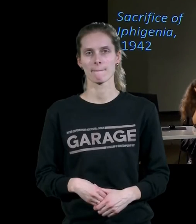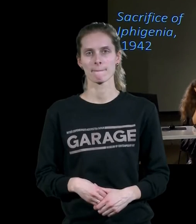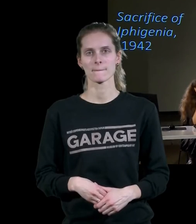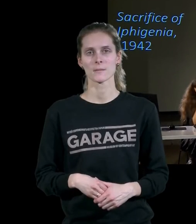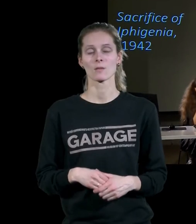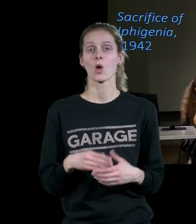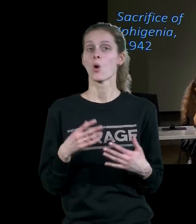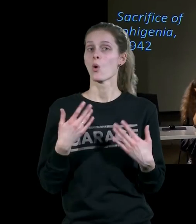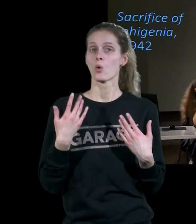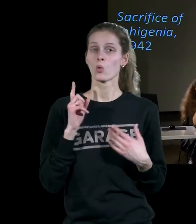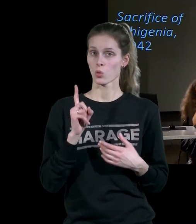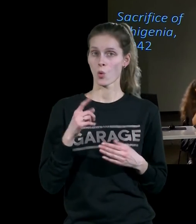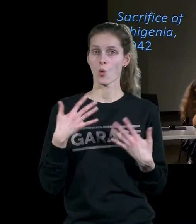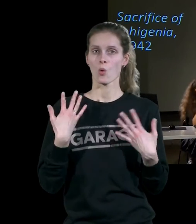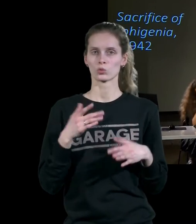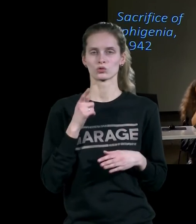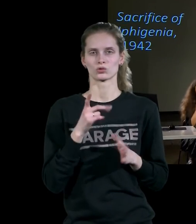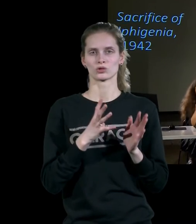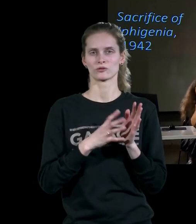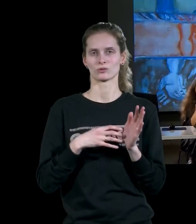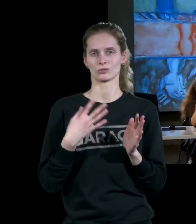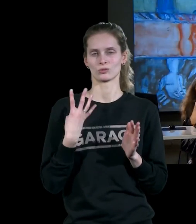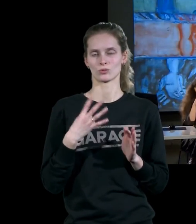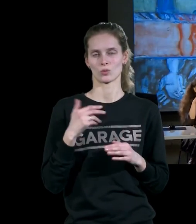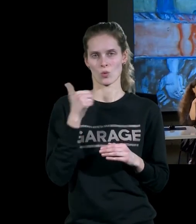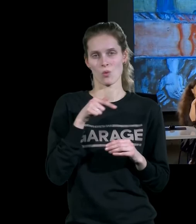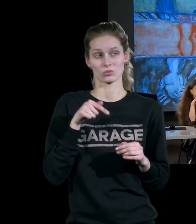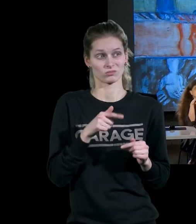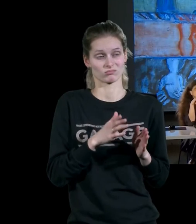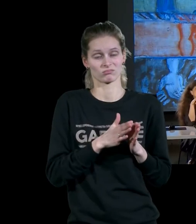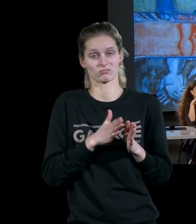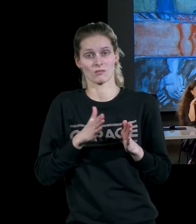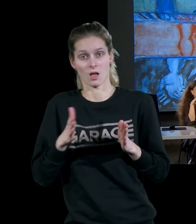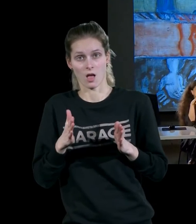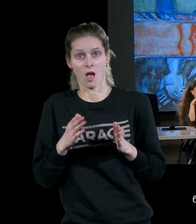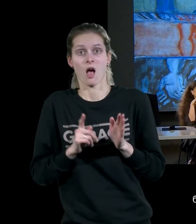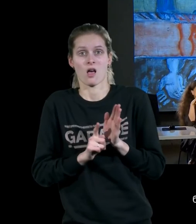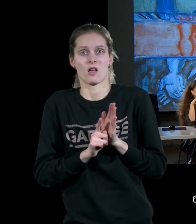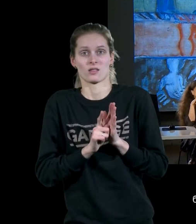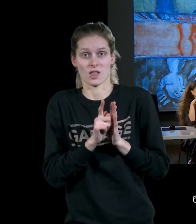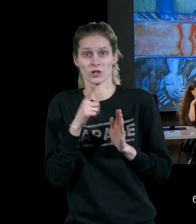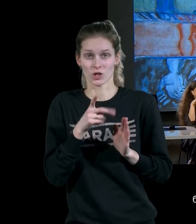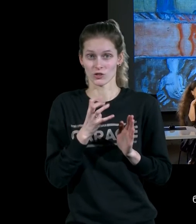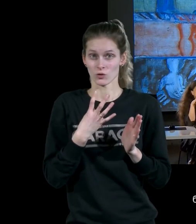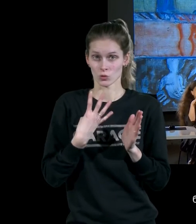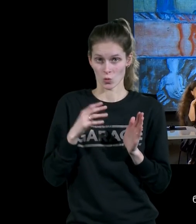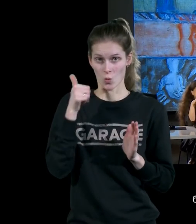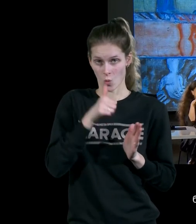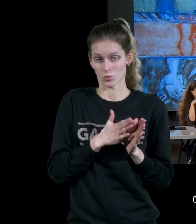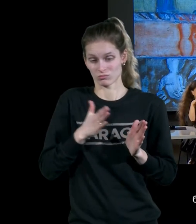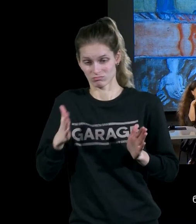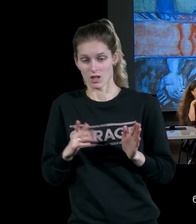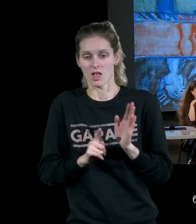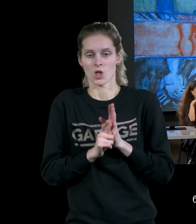уже 40-е годы, и у Ротко, как вы видите по этим работам, начинается новый период, период увлечения сюрреализмом,